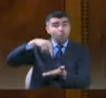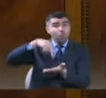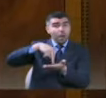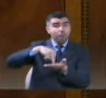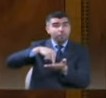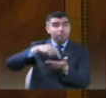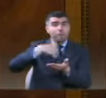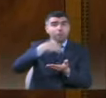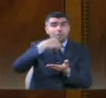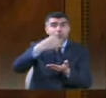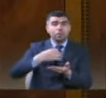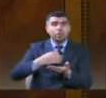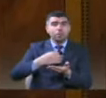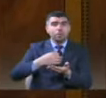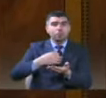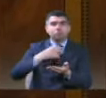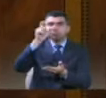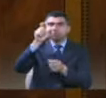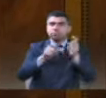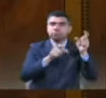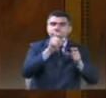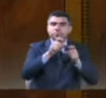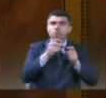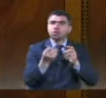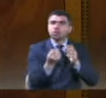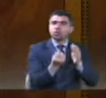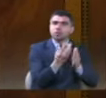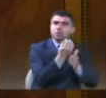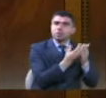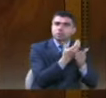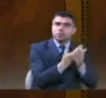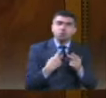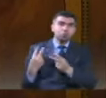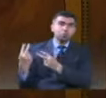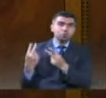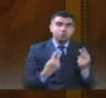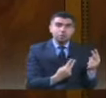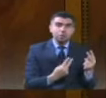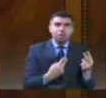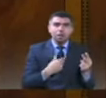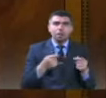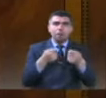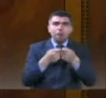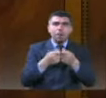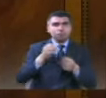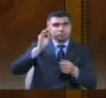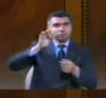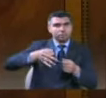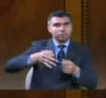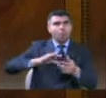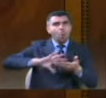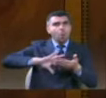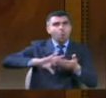وأتحدث على جميع النواب الجدد، جئنا ونحن مؤمنون بأن ما يجمعنا